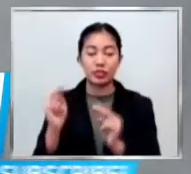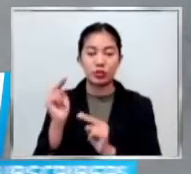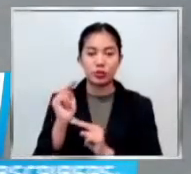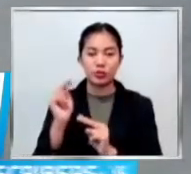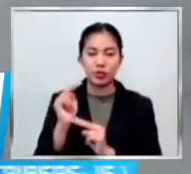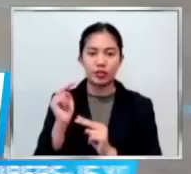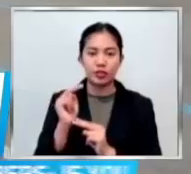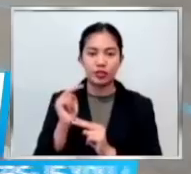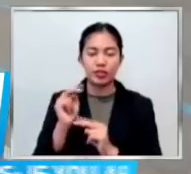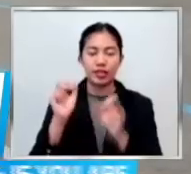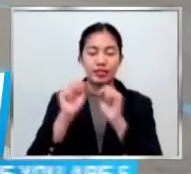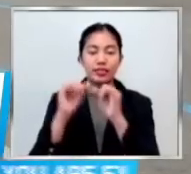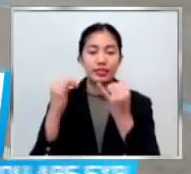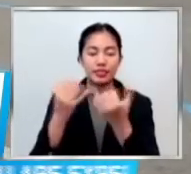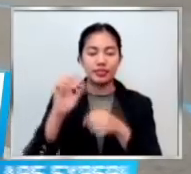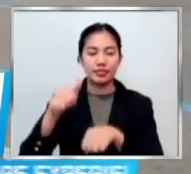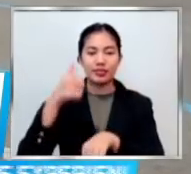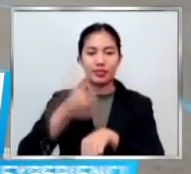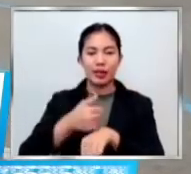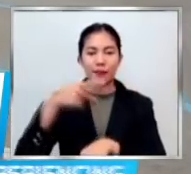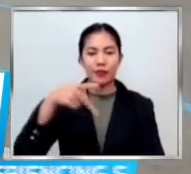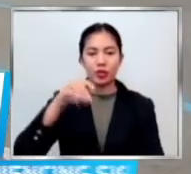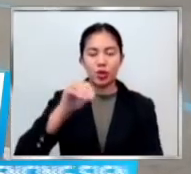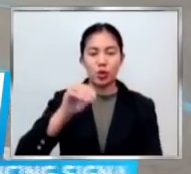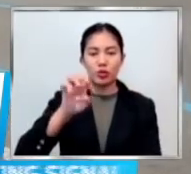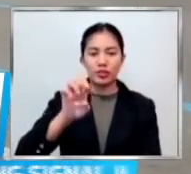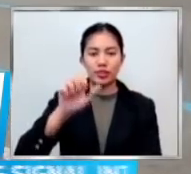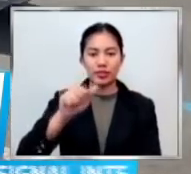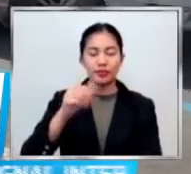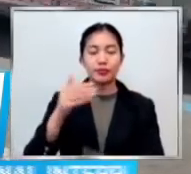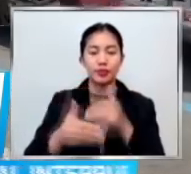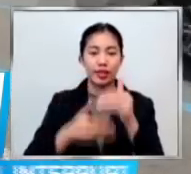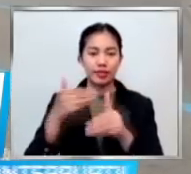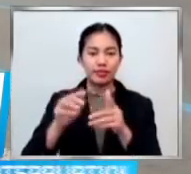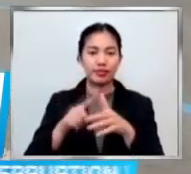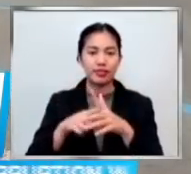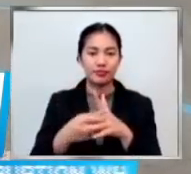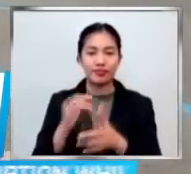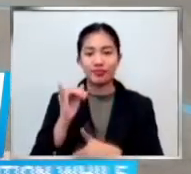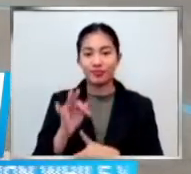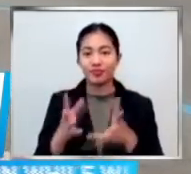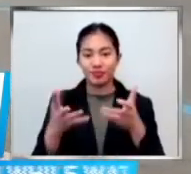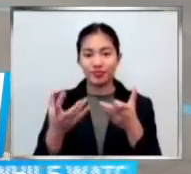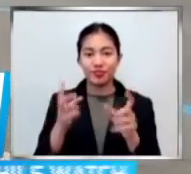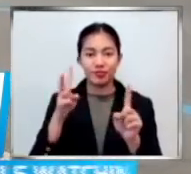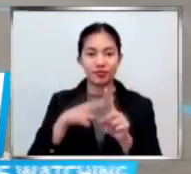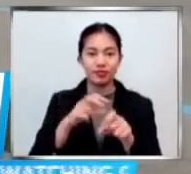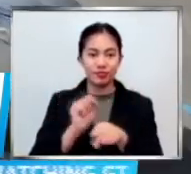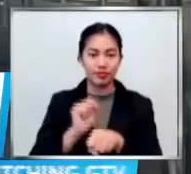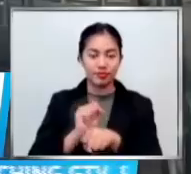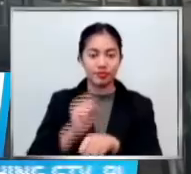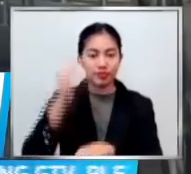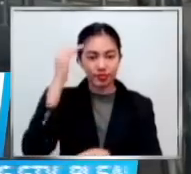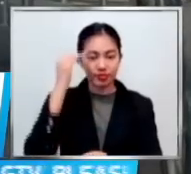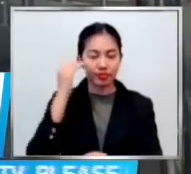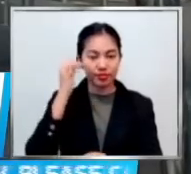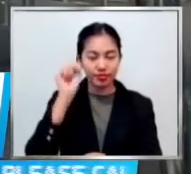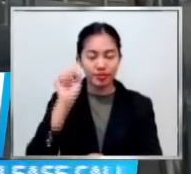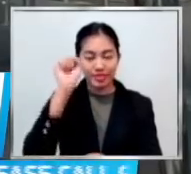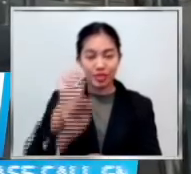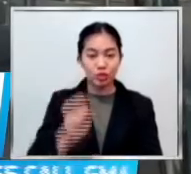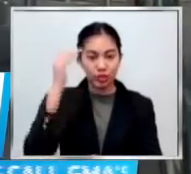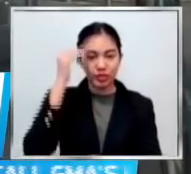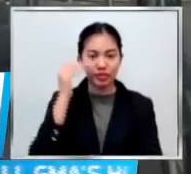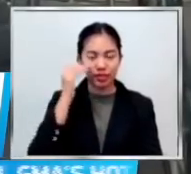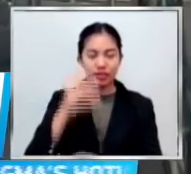ang POEA para simulan ang pagproseso ng mga gustong magtrabaho roon. Naghihintay na rin ng guidelines sa